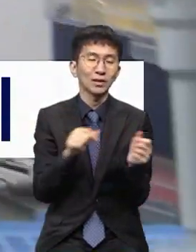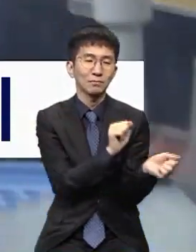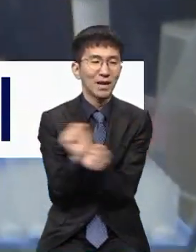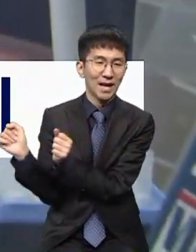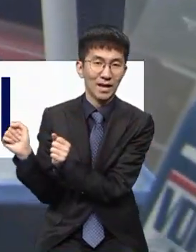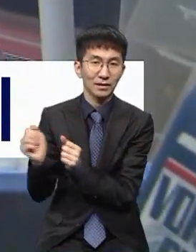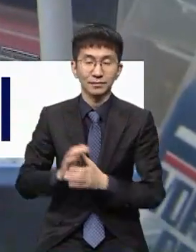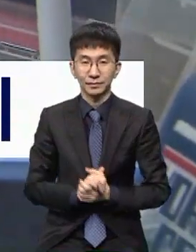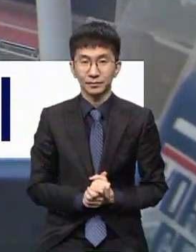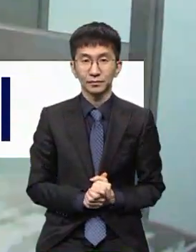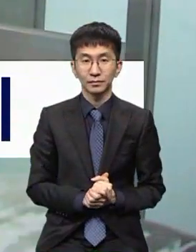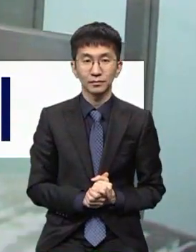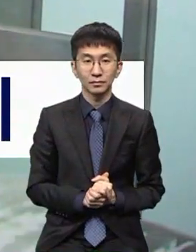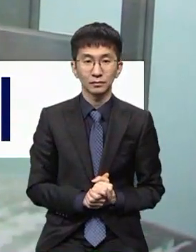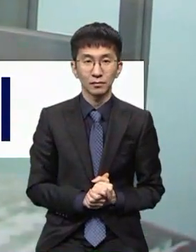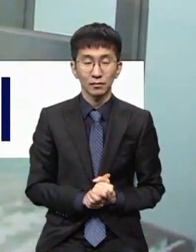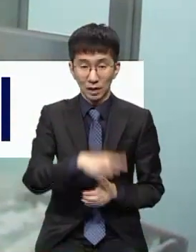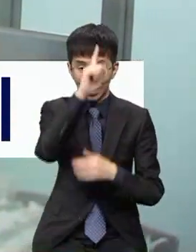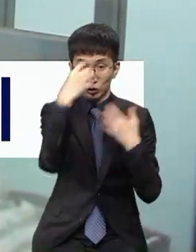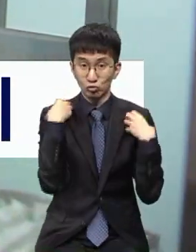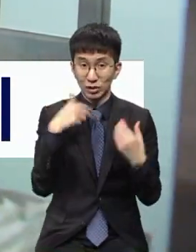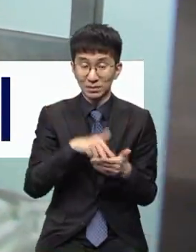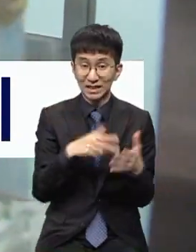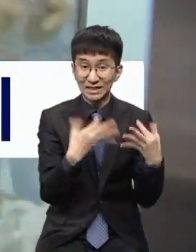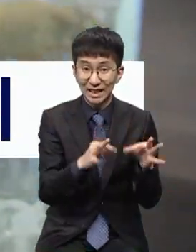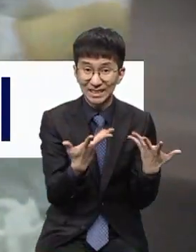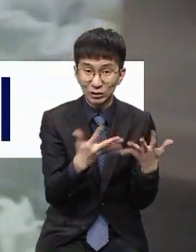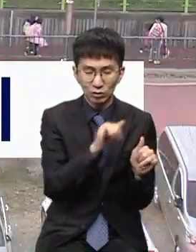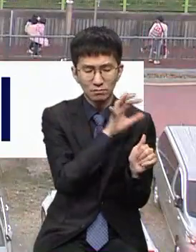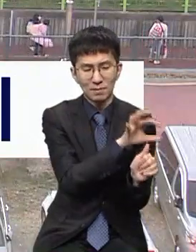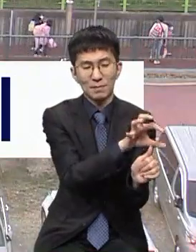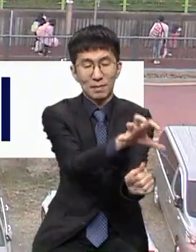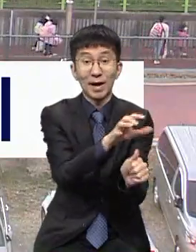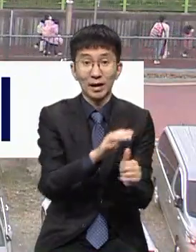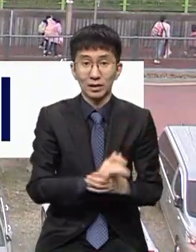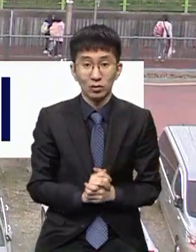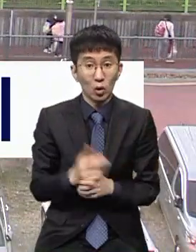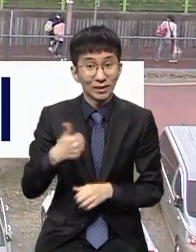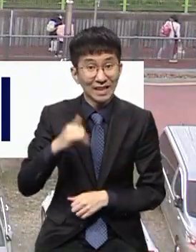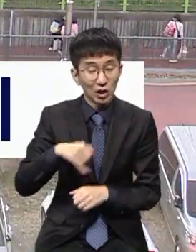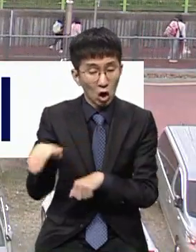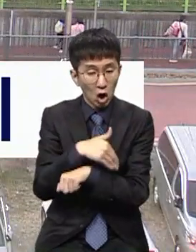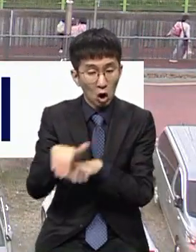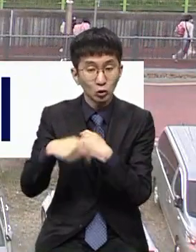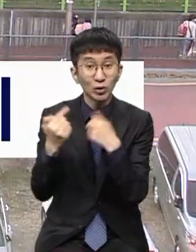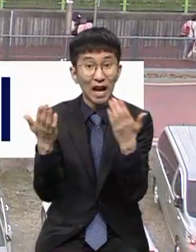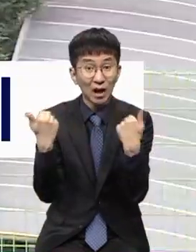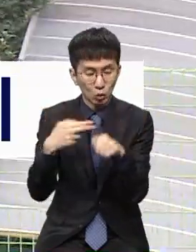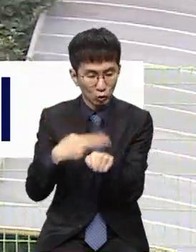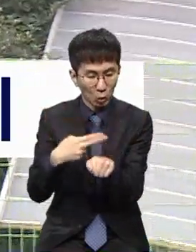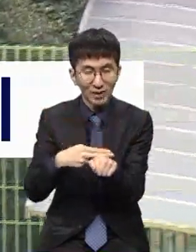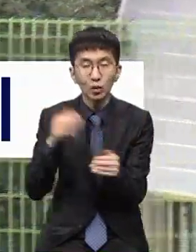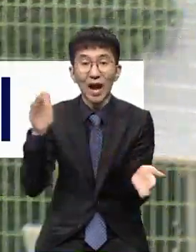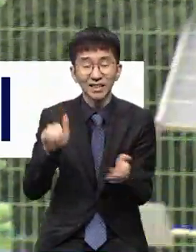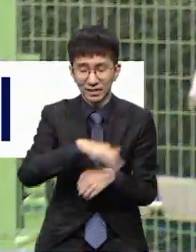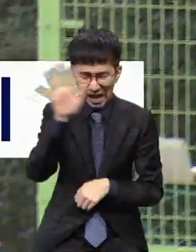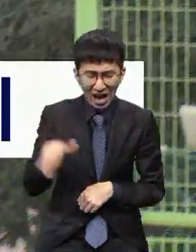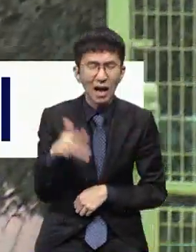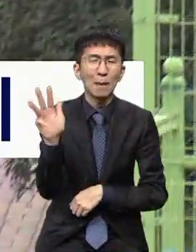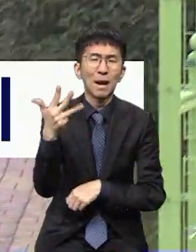받았습니다. 보건당국은 해당 은행 직원들을 격리 조치시키고 자녀들이 다니는 초등학교의 교직원과 학생 800여 명에